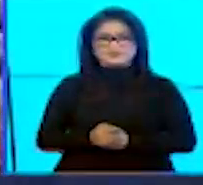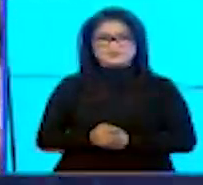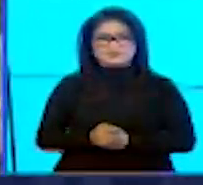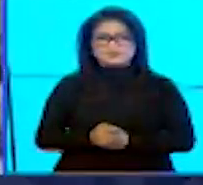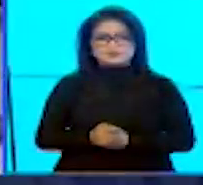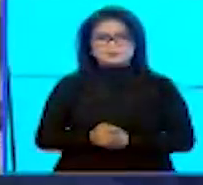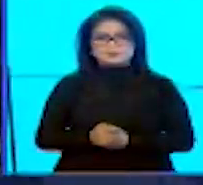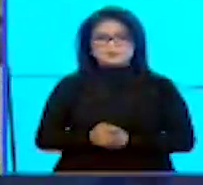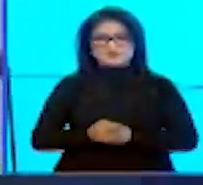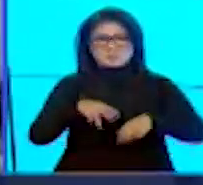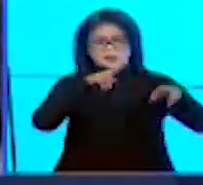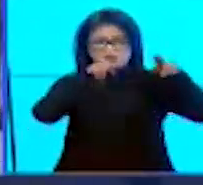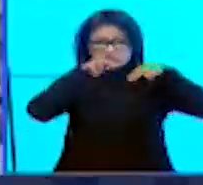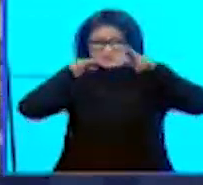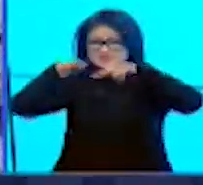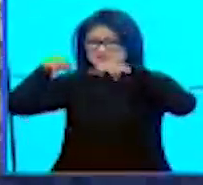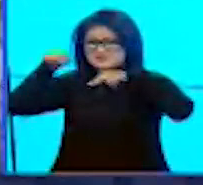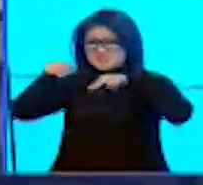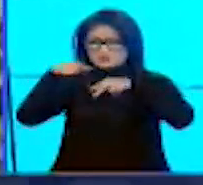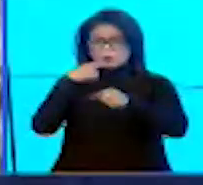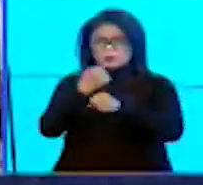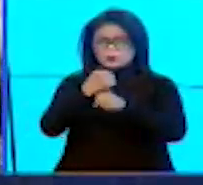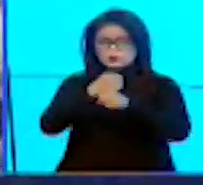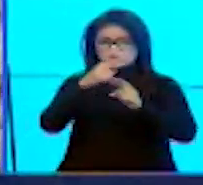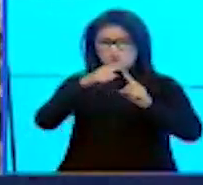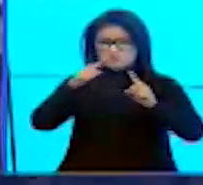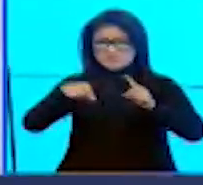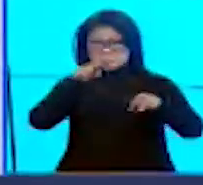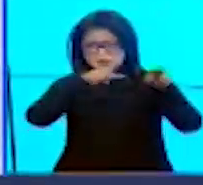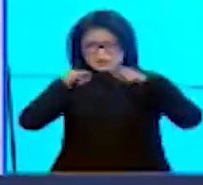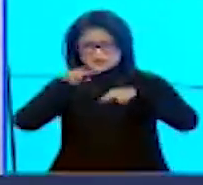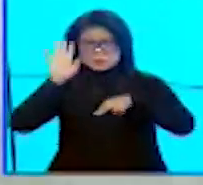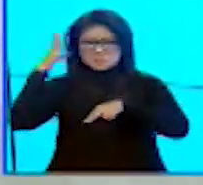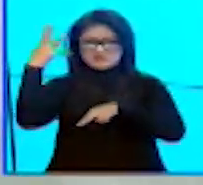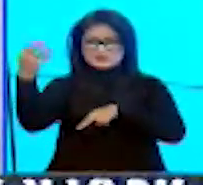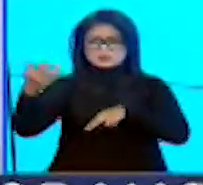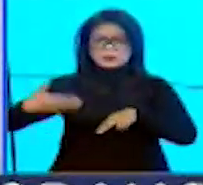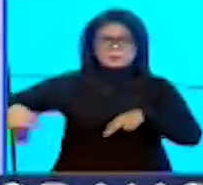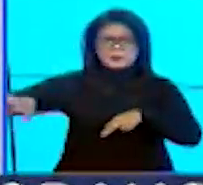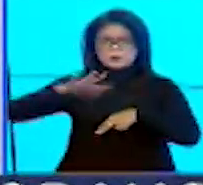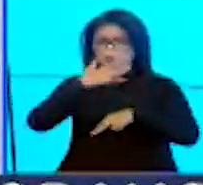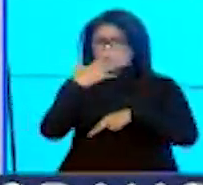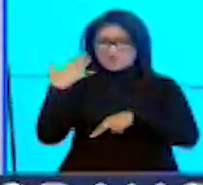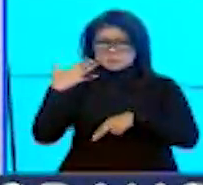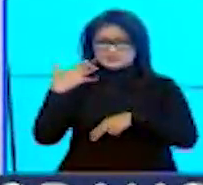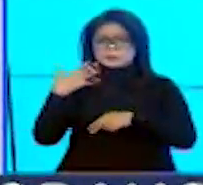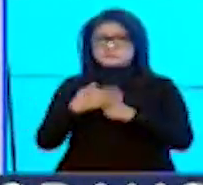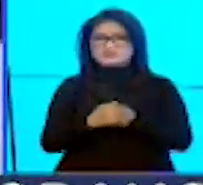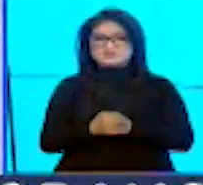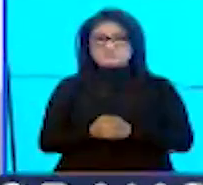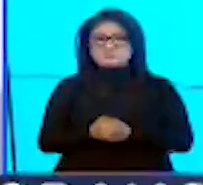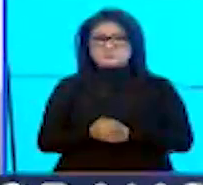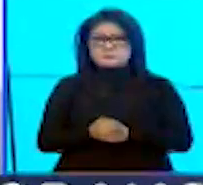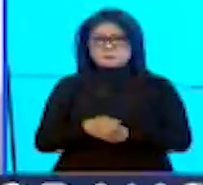Tracing dilakukan Satgas COVID-19 terhadap warga Desa Ringin Telu, Banyuwangi, Jawa Timur. Hasil tracing pada warga yang diduga